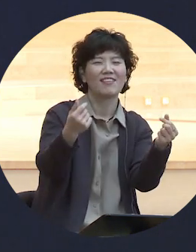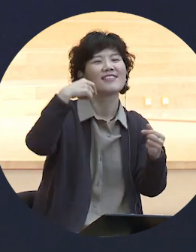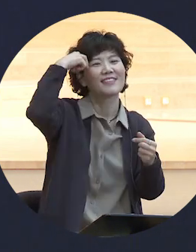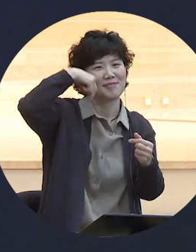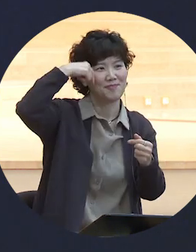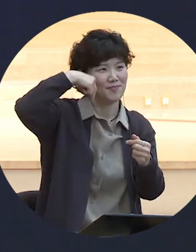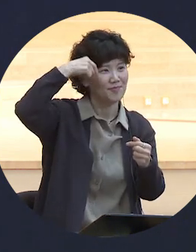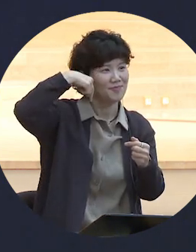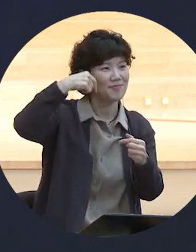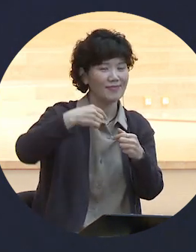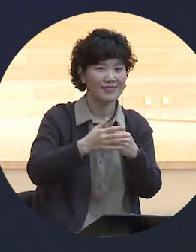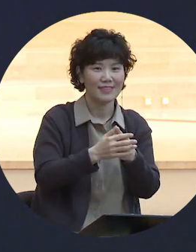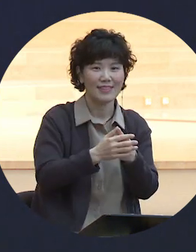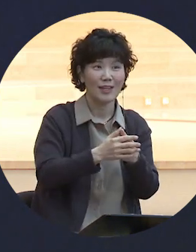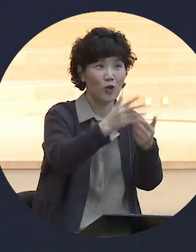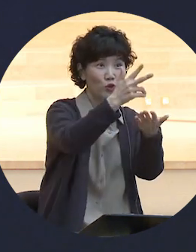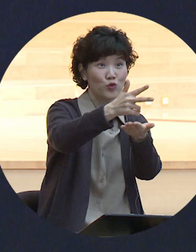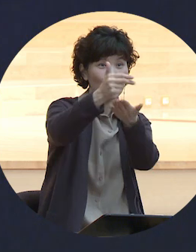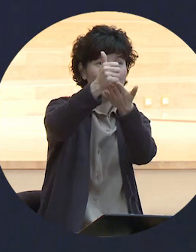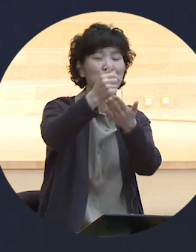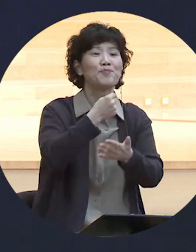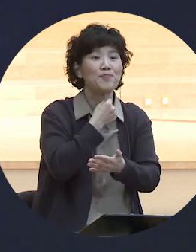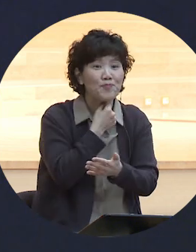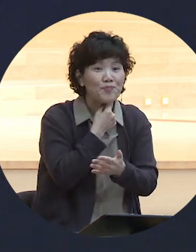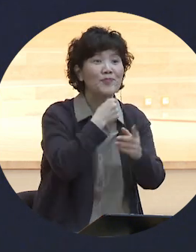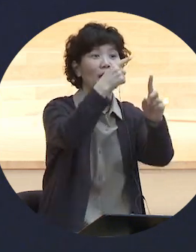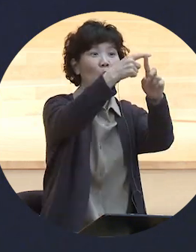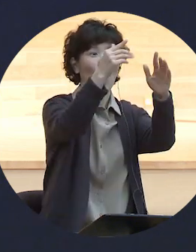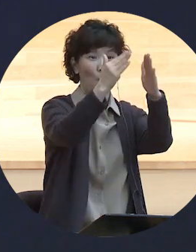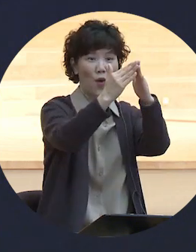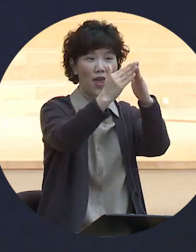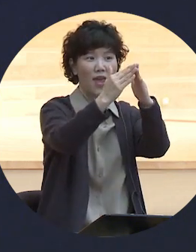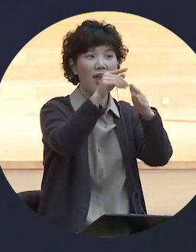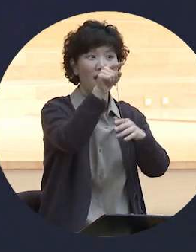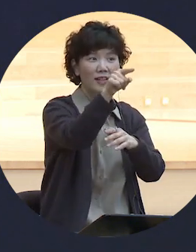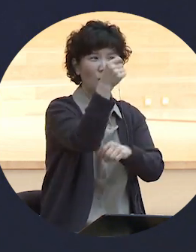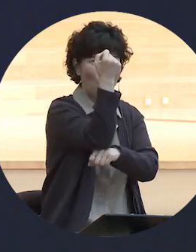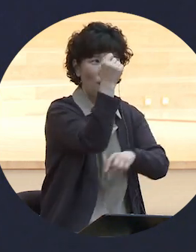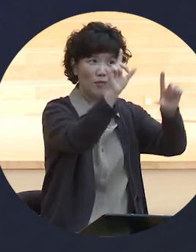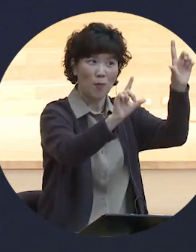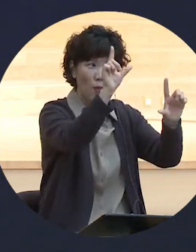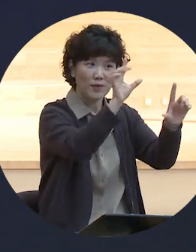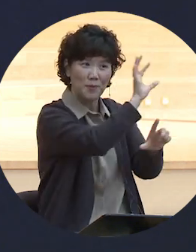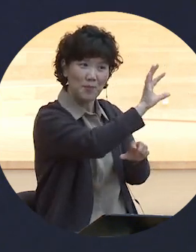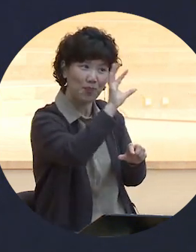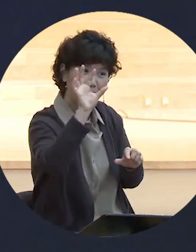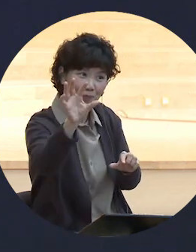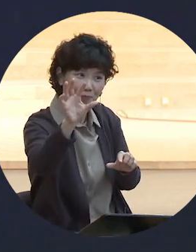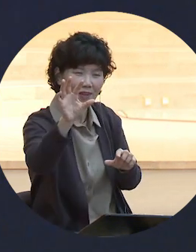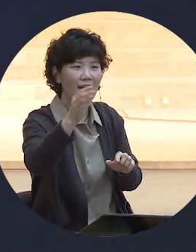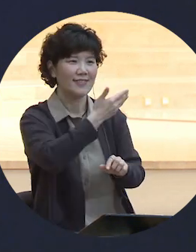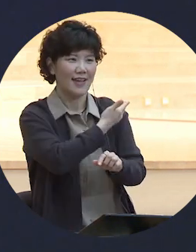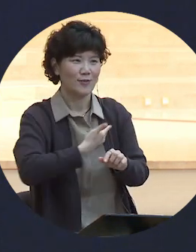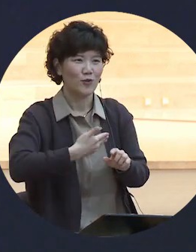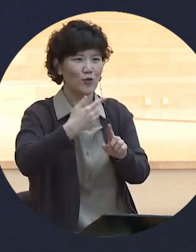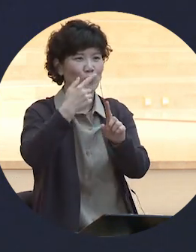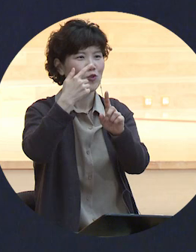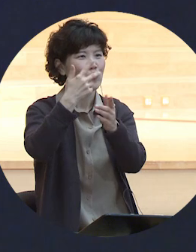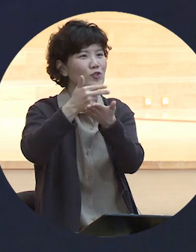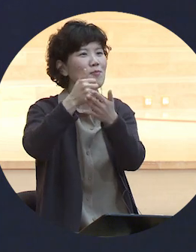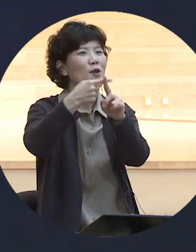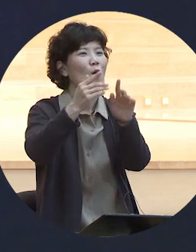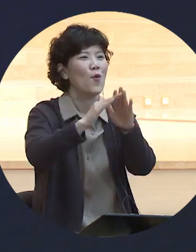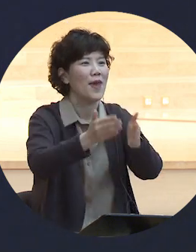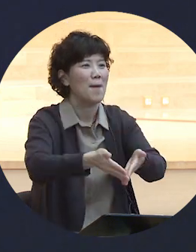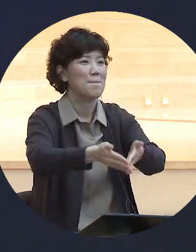같습니다. 주님이 원하시던 교회, 그 원형의 모습을 본따서 사도들이 주님의 교회를